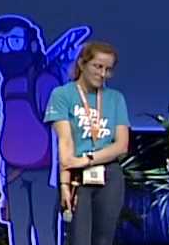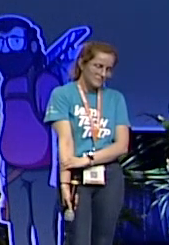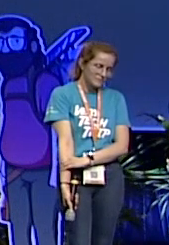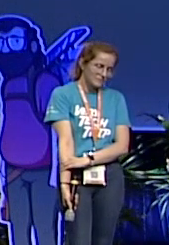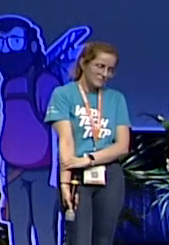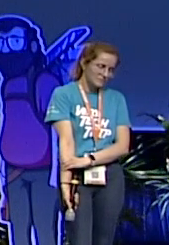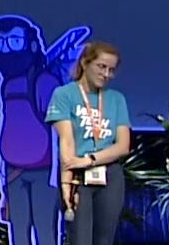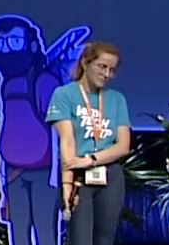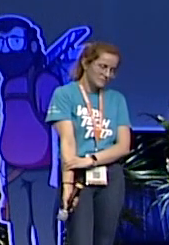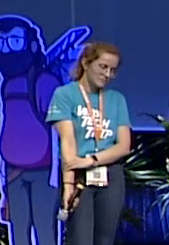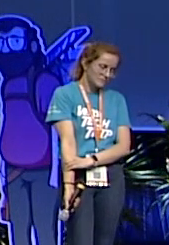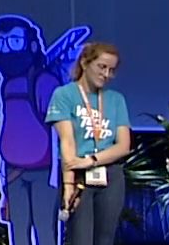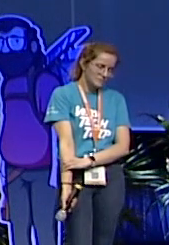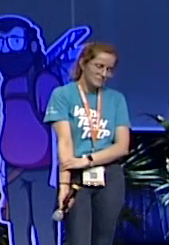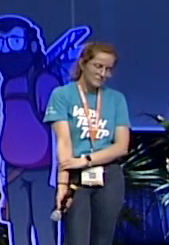Merci.